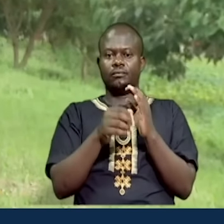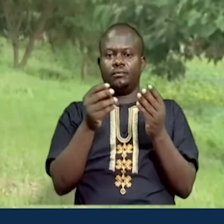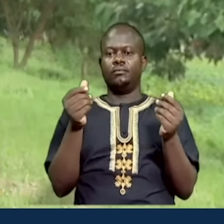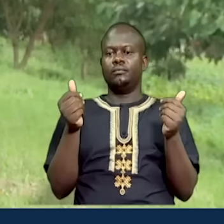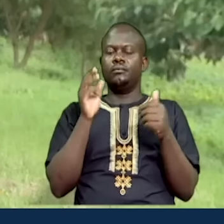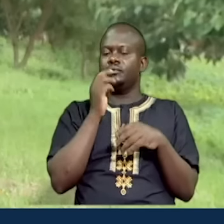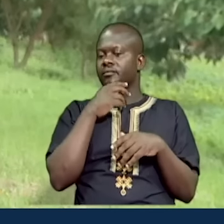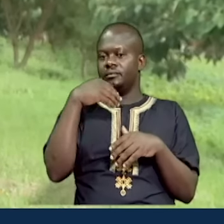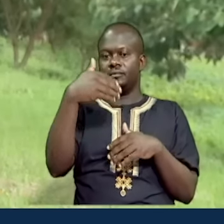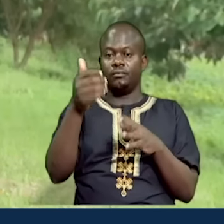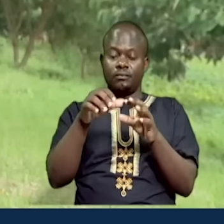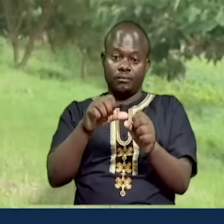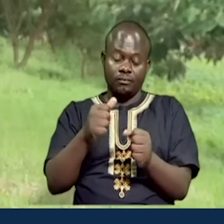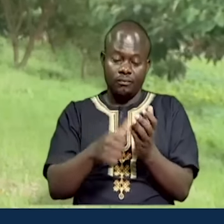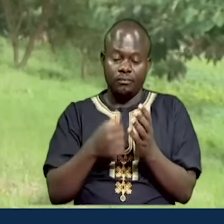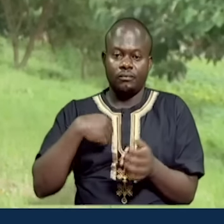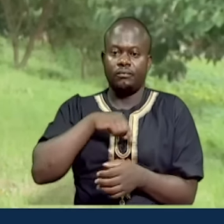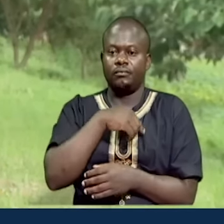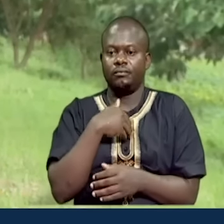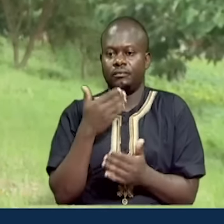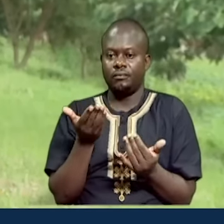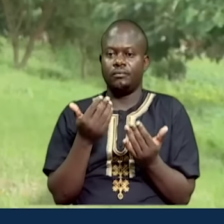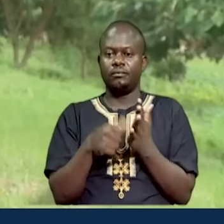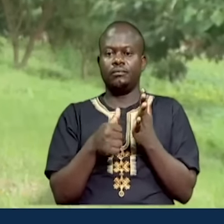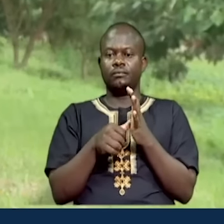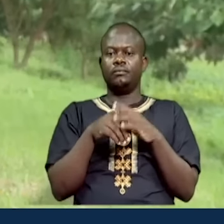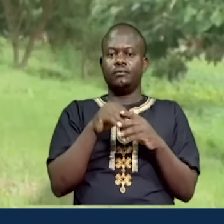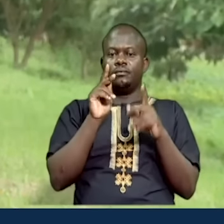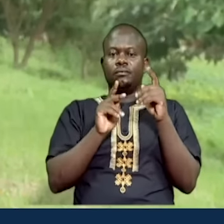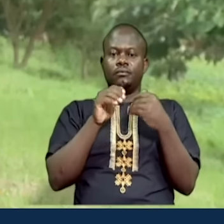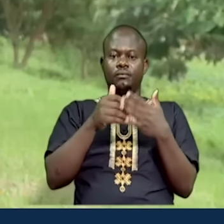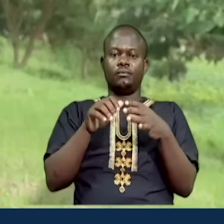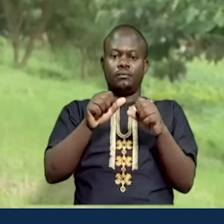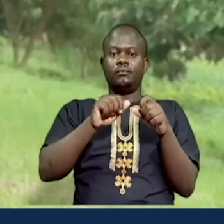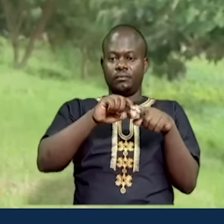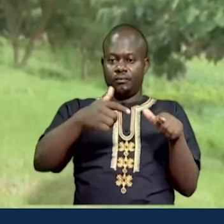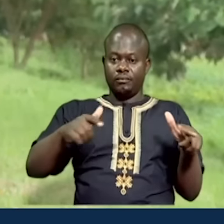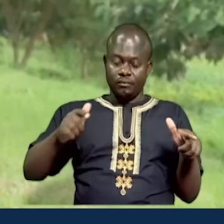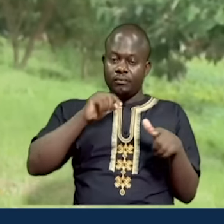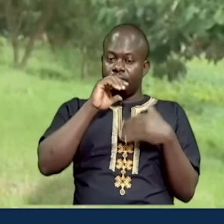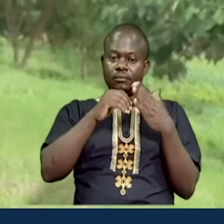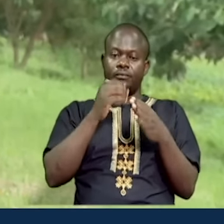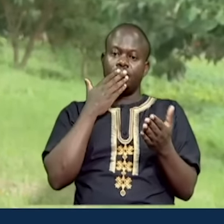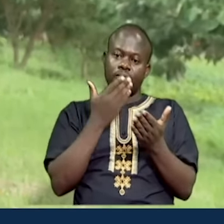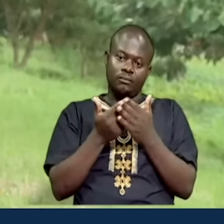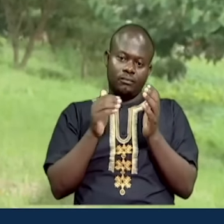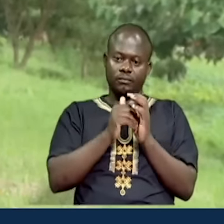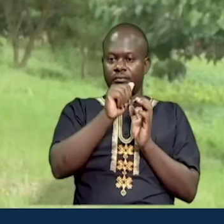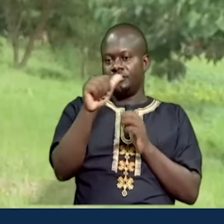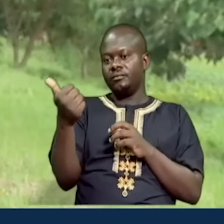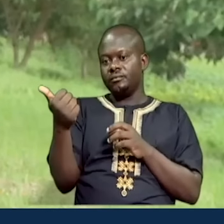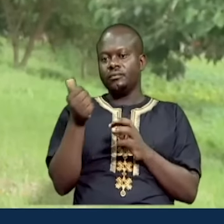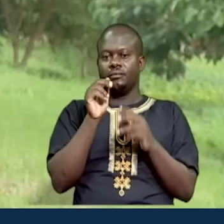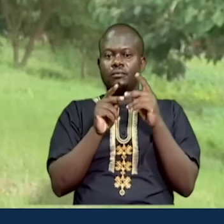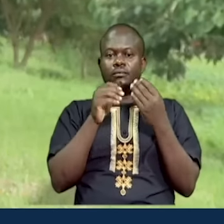ayo mazi tugende tuyafata. Ikibazo tugifite cyane cyane ni ikibazo cy'uko abantu bafata ubutaka ntabwo bufashwe neza. Ikindi nanone nuko